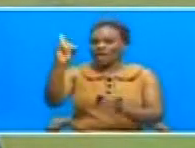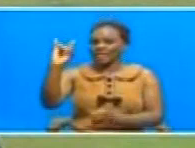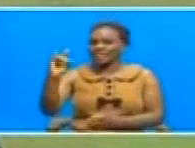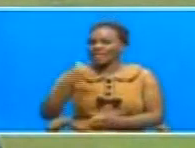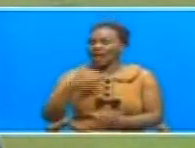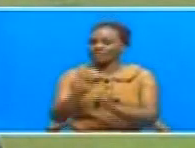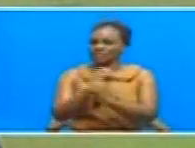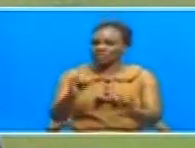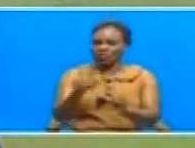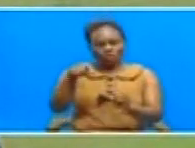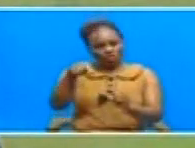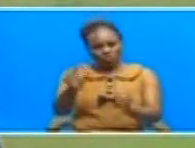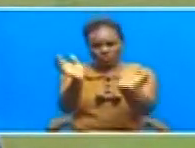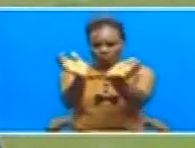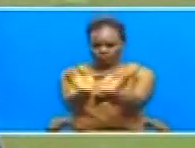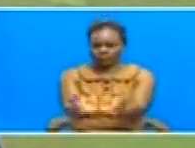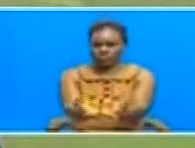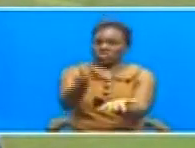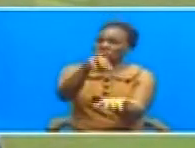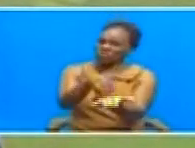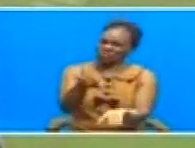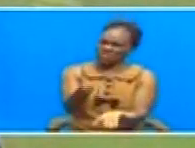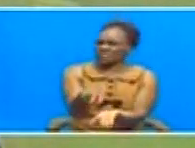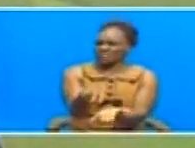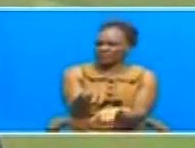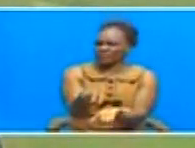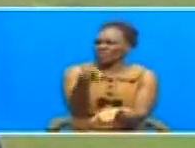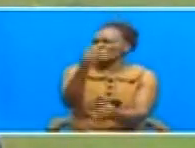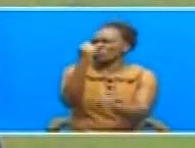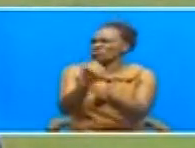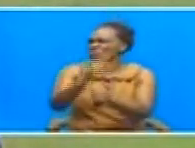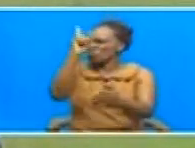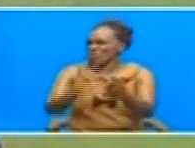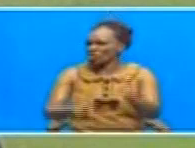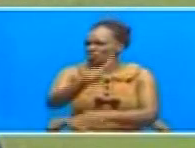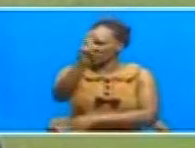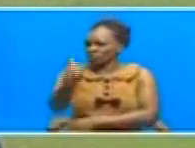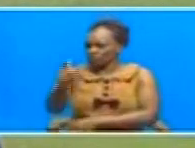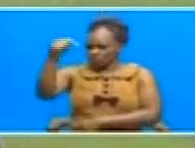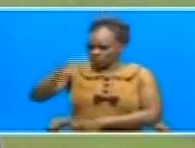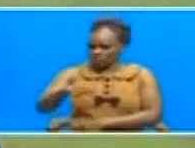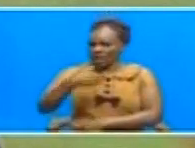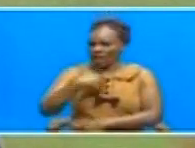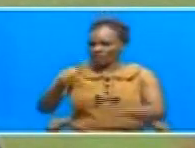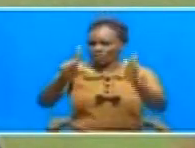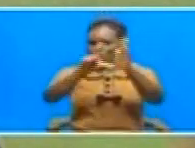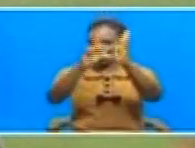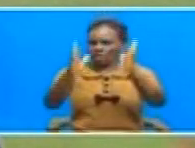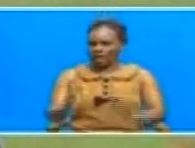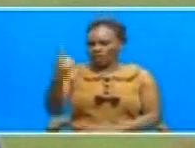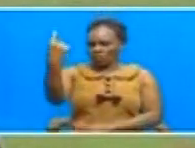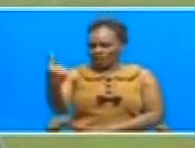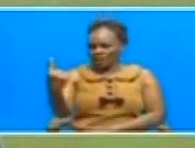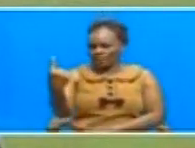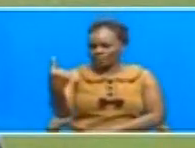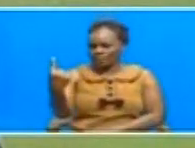kitambulisho chako. Unapopatikana katika hali hiyo mtazamaji, utafanya nini? Leo tutakuwa na mwanasheria mmoja hapa, ni